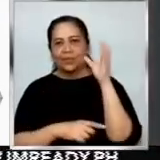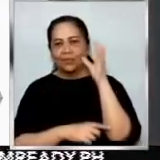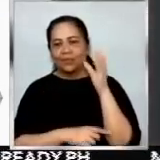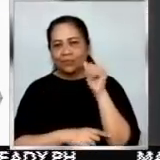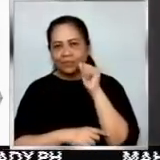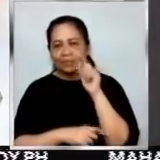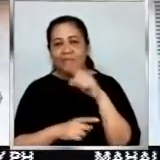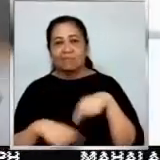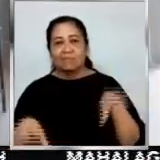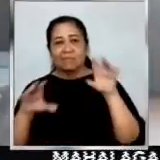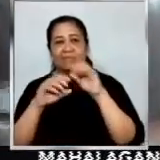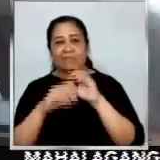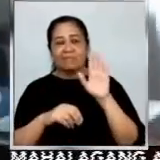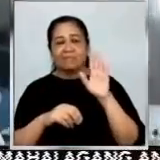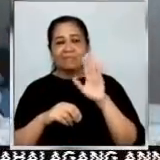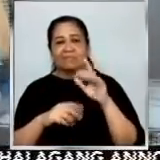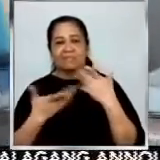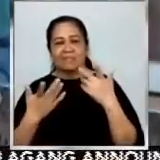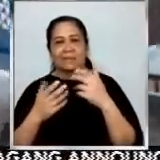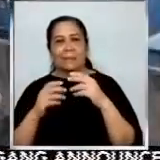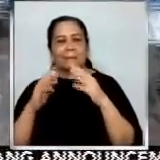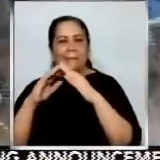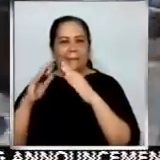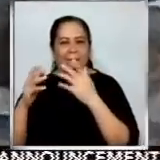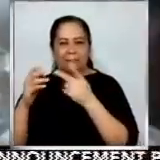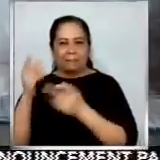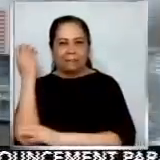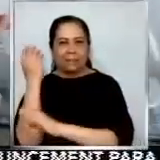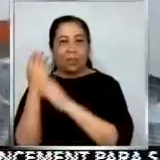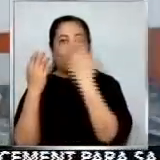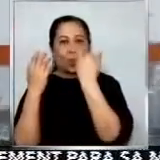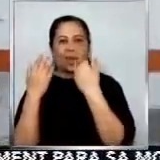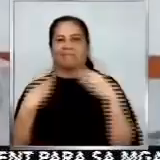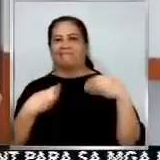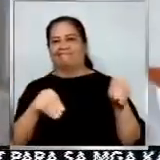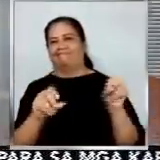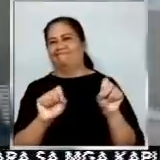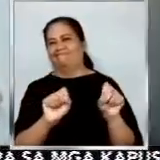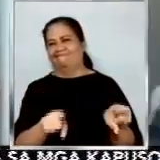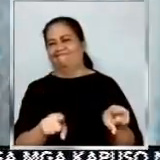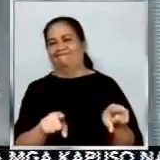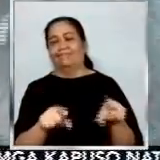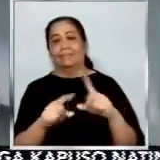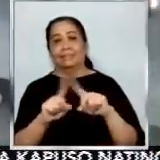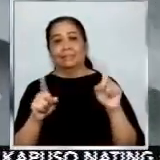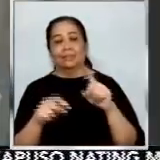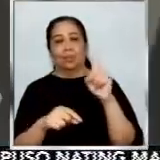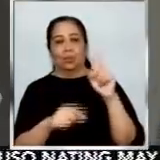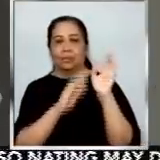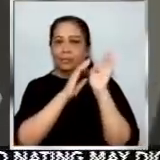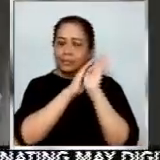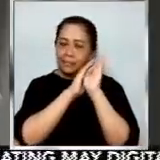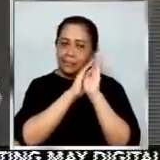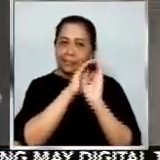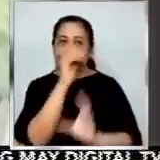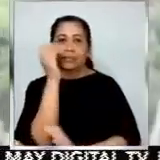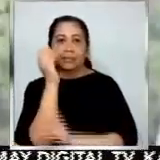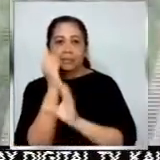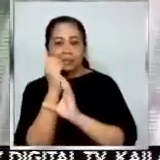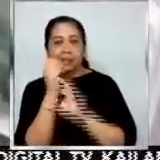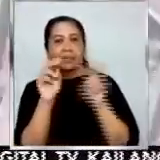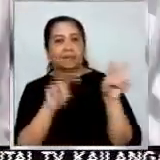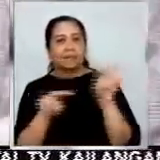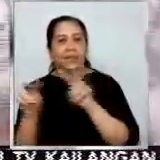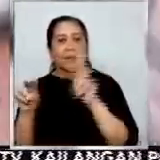ito sa kanyang living space dahil ibinibenta na niya ito. Ang kanyang one-bedroom condo unit, may view ng Pasig